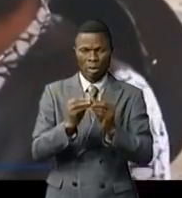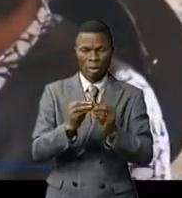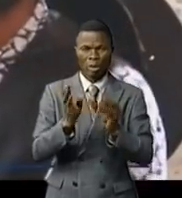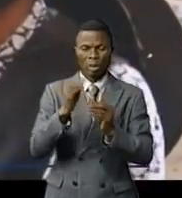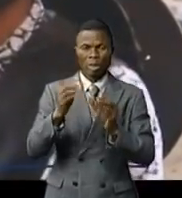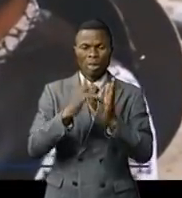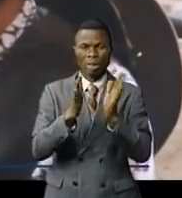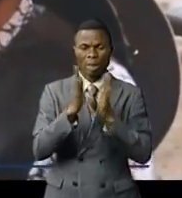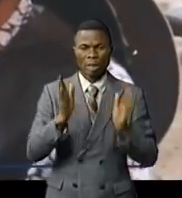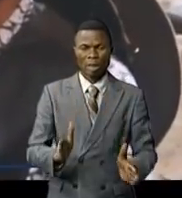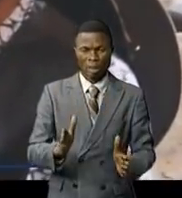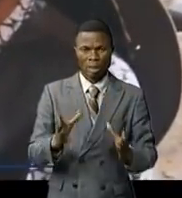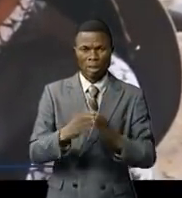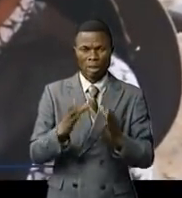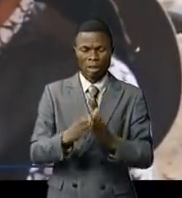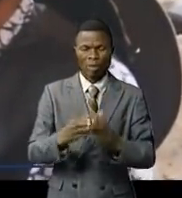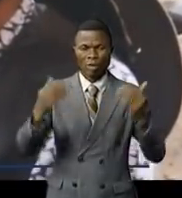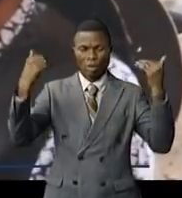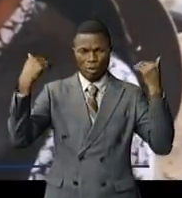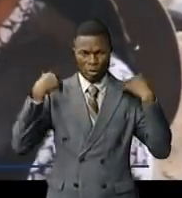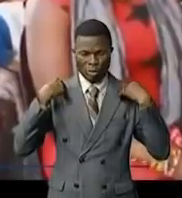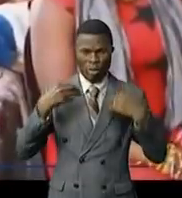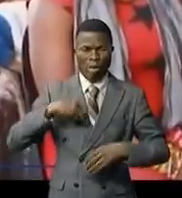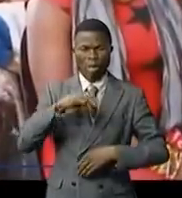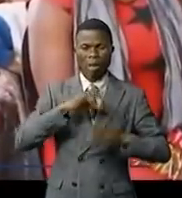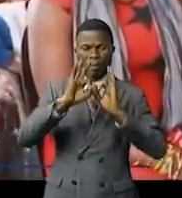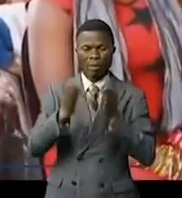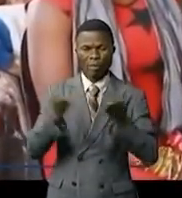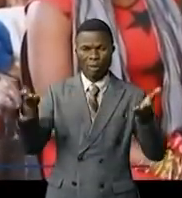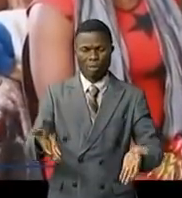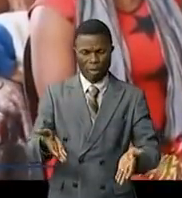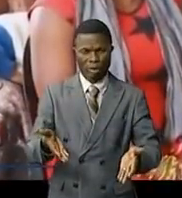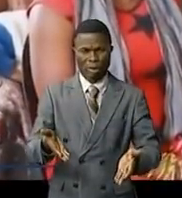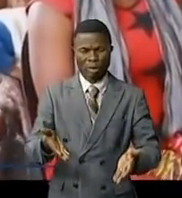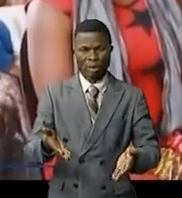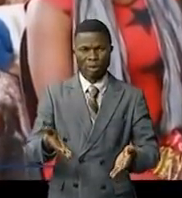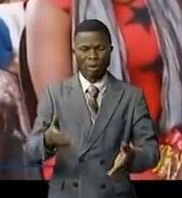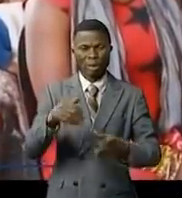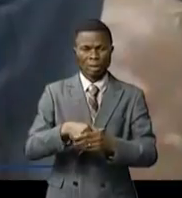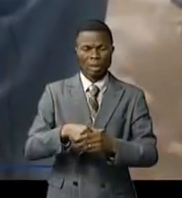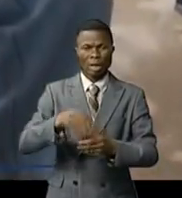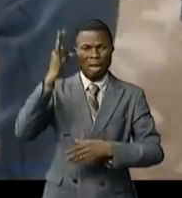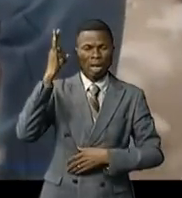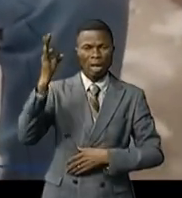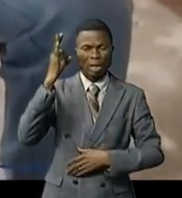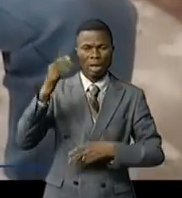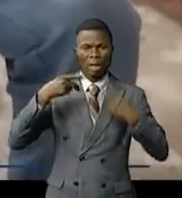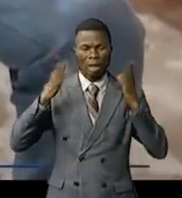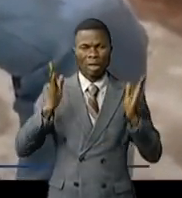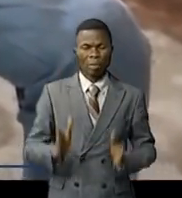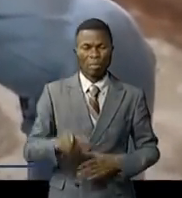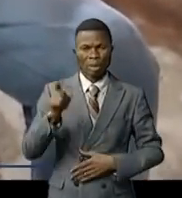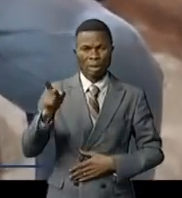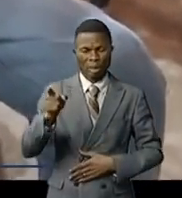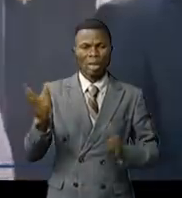chrétienne primitive avec leur guide constitué de membres de leurs familles respectives en général. Dans sa prédication, le pasteur Petro Soulou